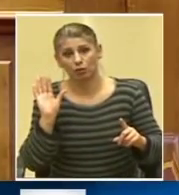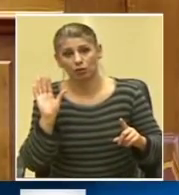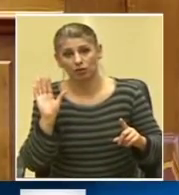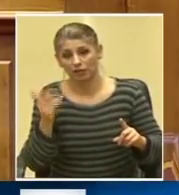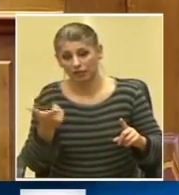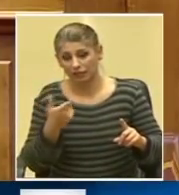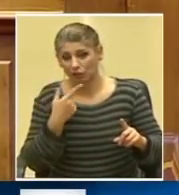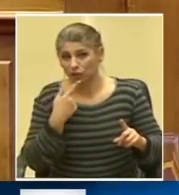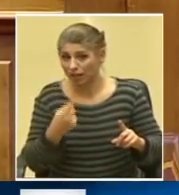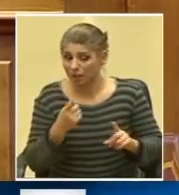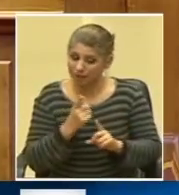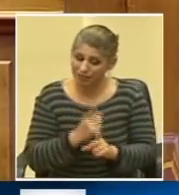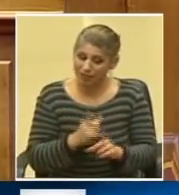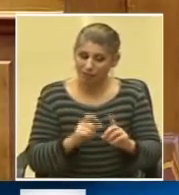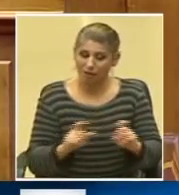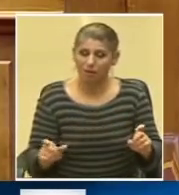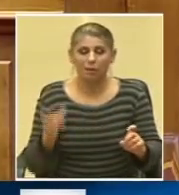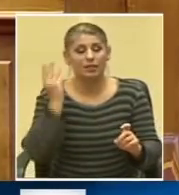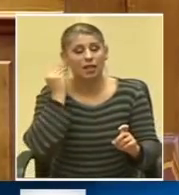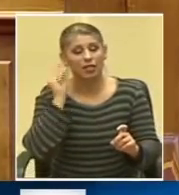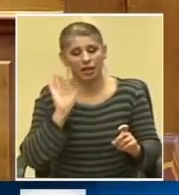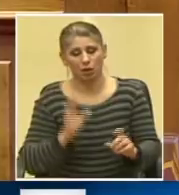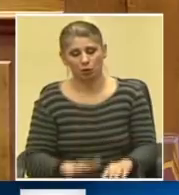λέμε συγκεκριμένα πράγματα.